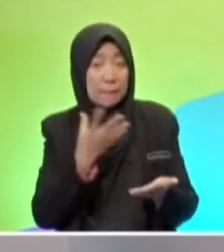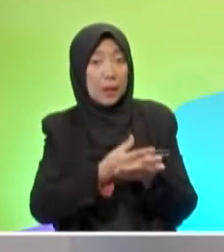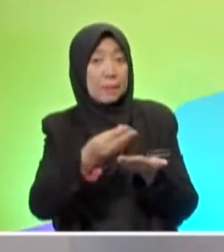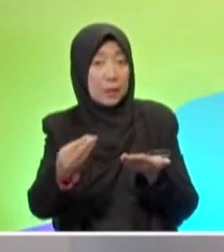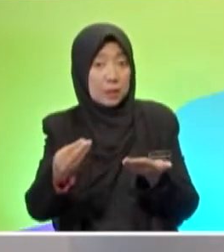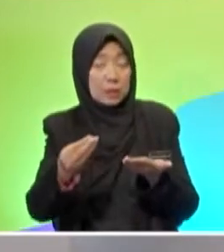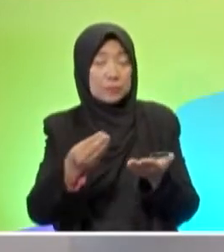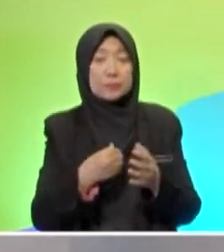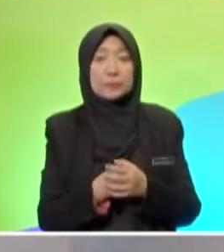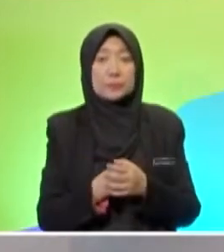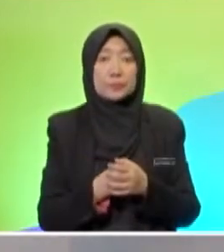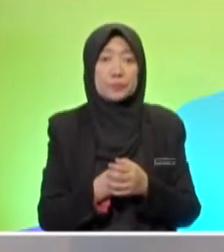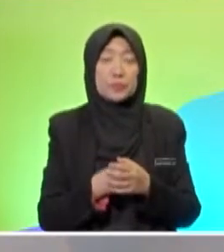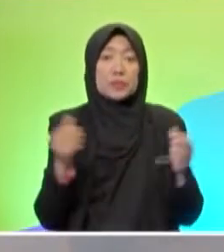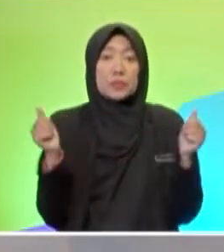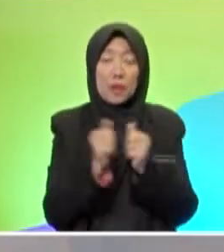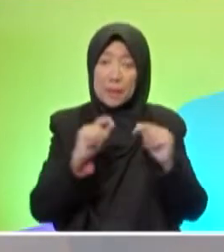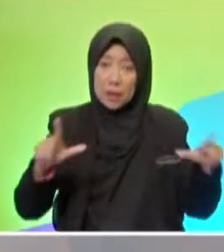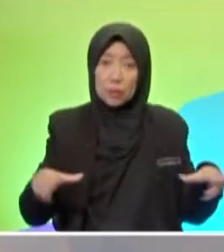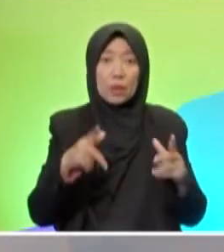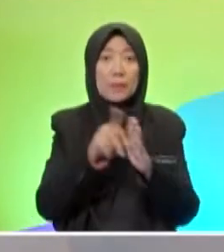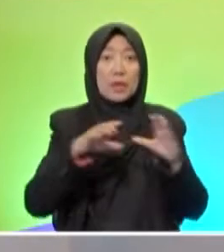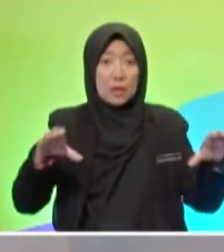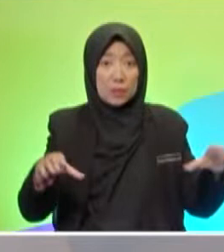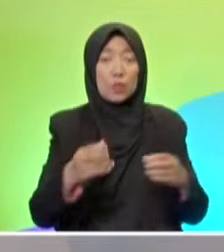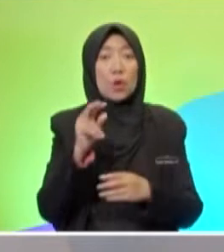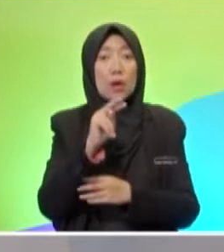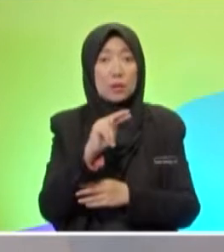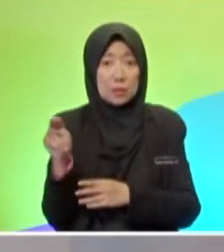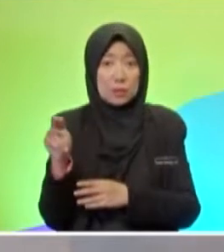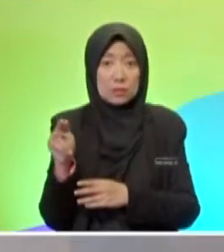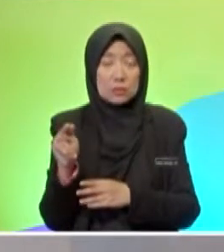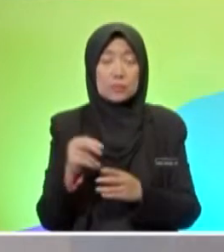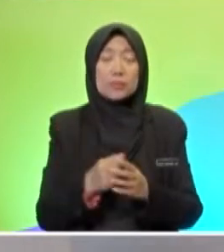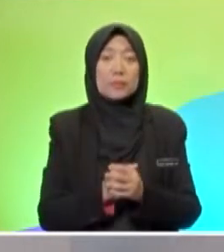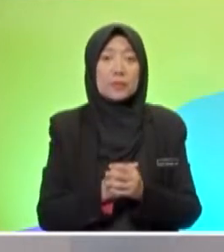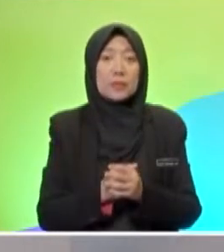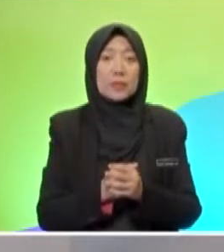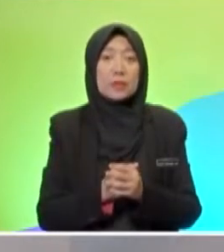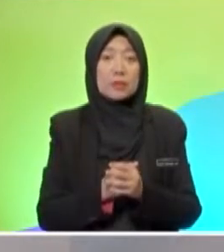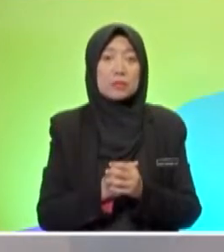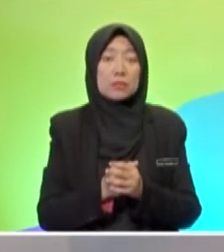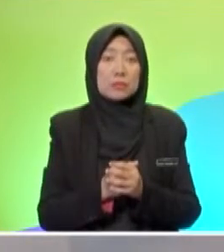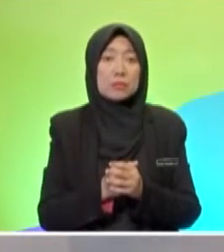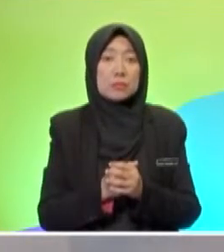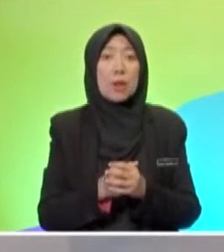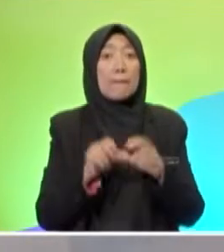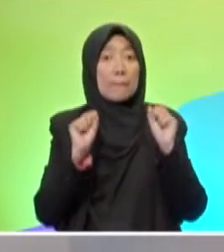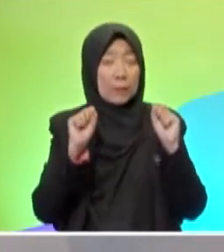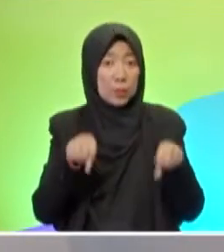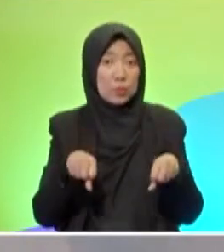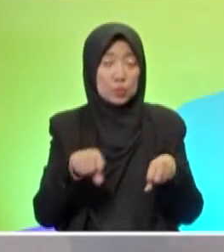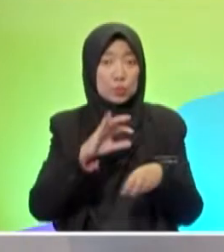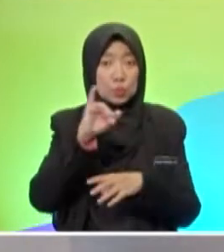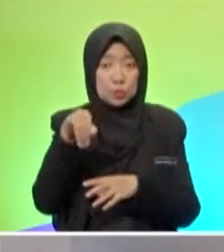dengan berkata tidak ataupun G dengan melakukan secara perbuatan letak tangan sekali tidak tidak seperti itu dan kita juga akan